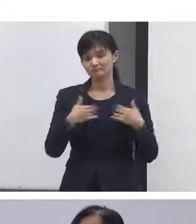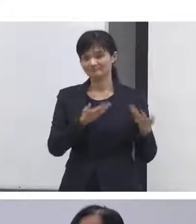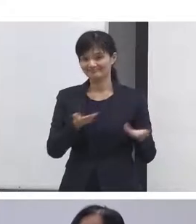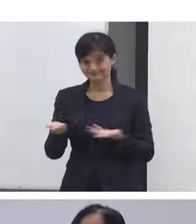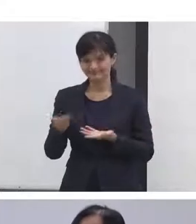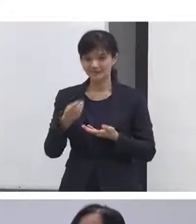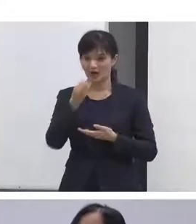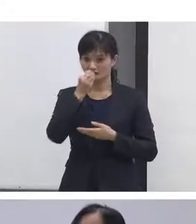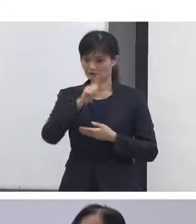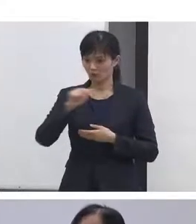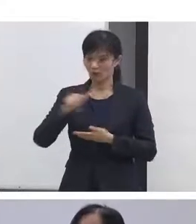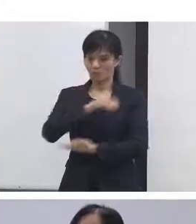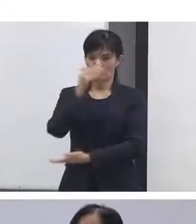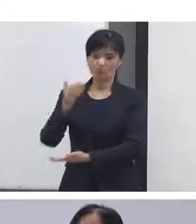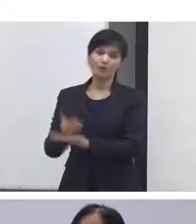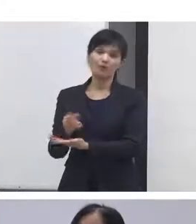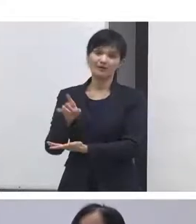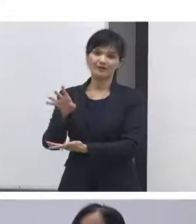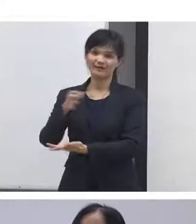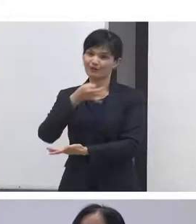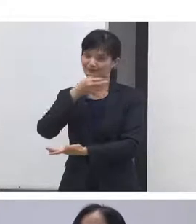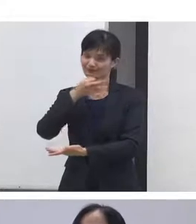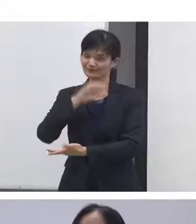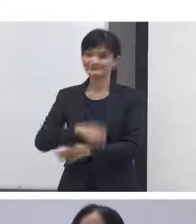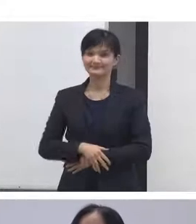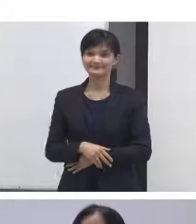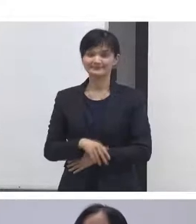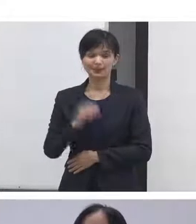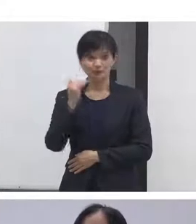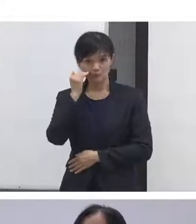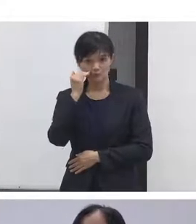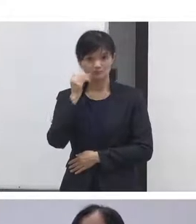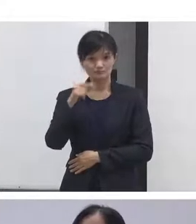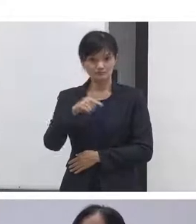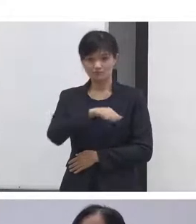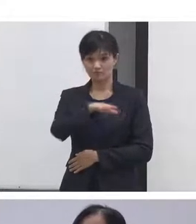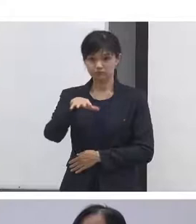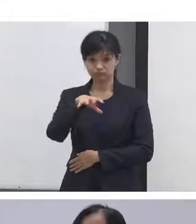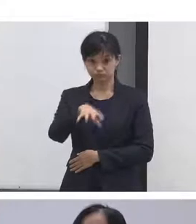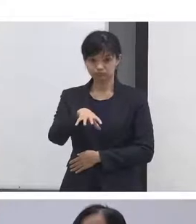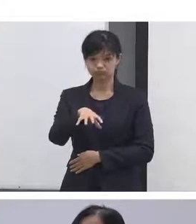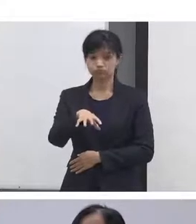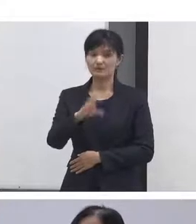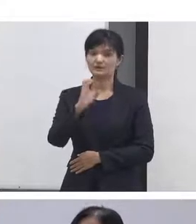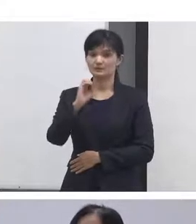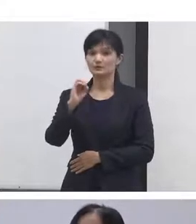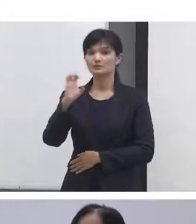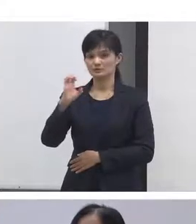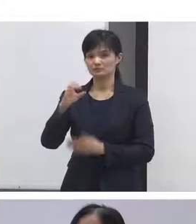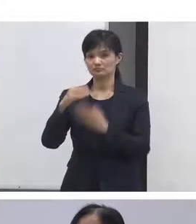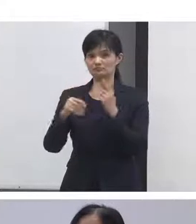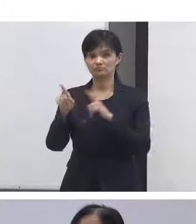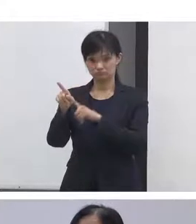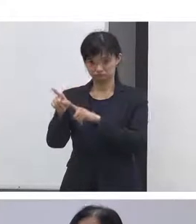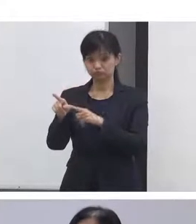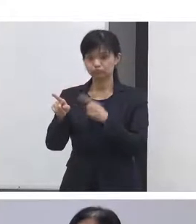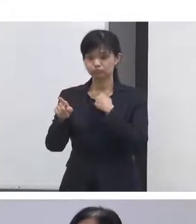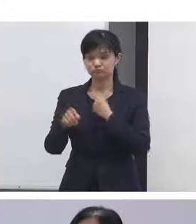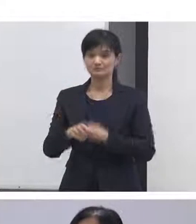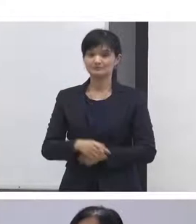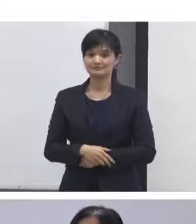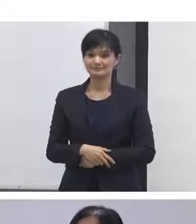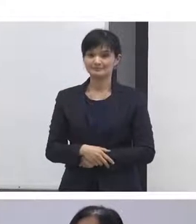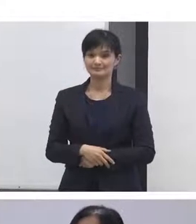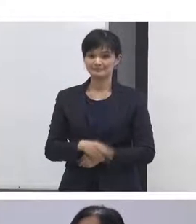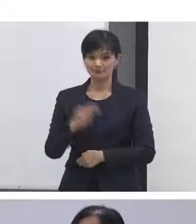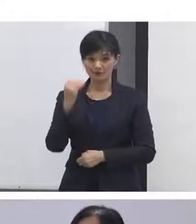很充足的食物，对，所以不需要。但是如果要到场地来，就是要遵守 COC 啊，对。那再来，出